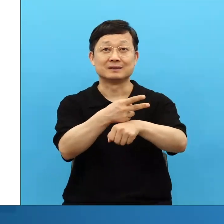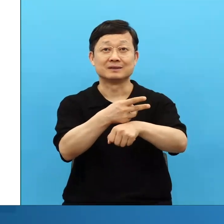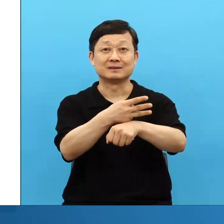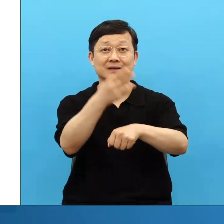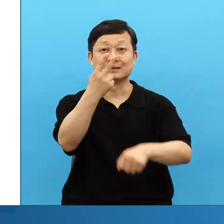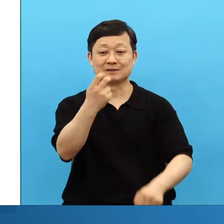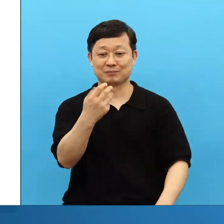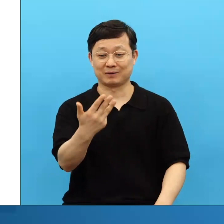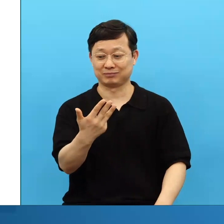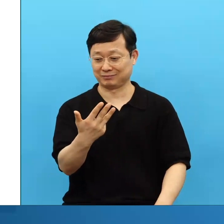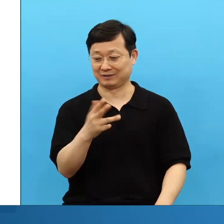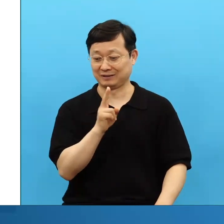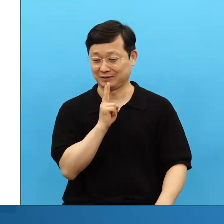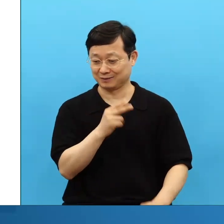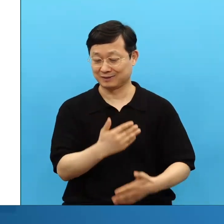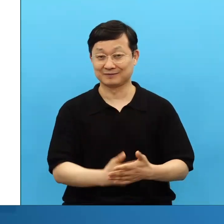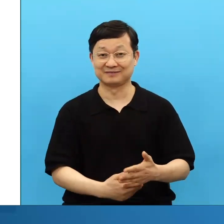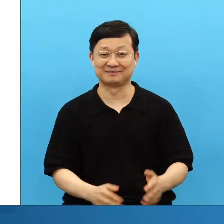그러면